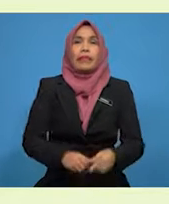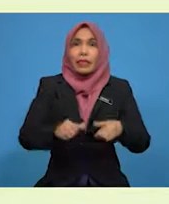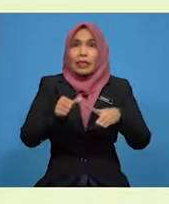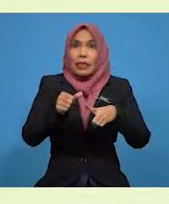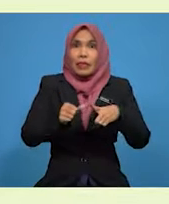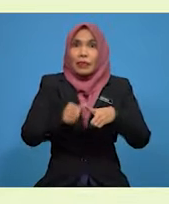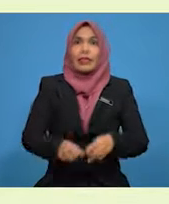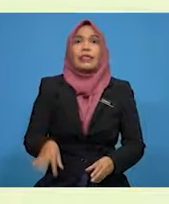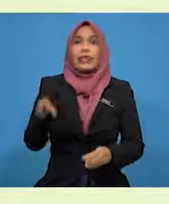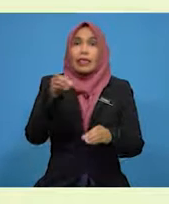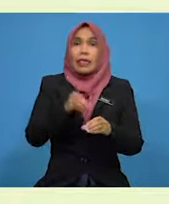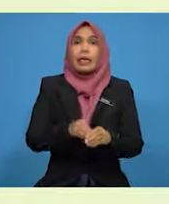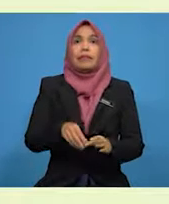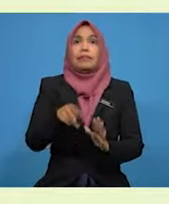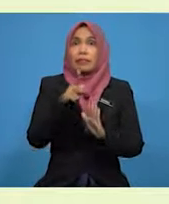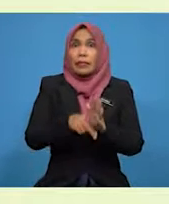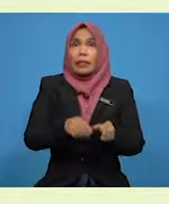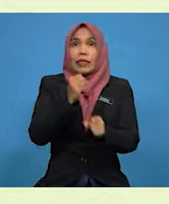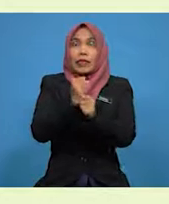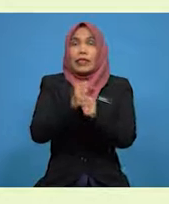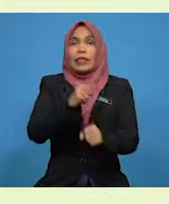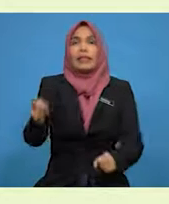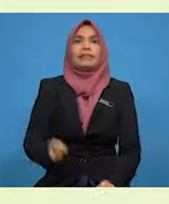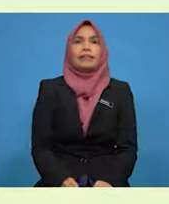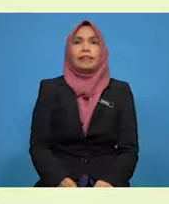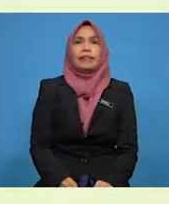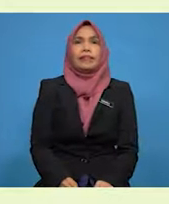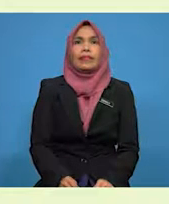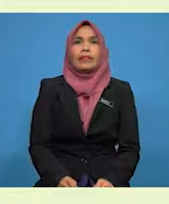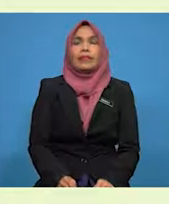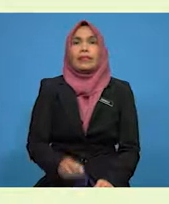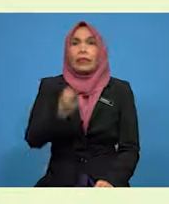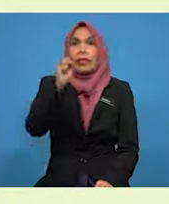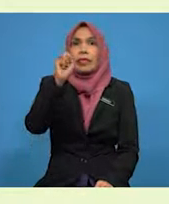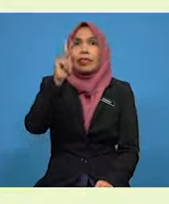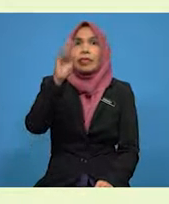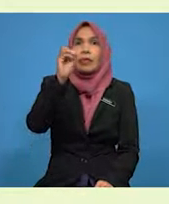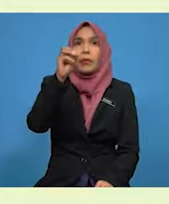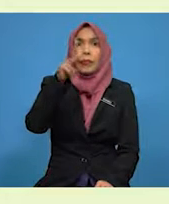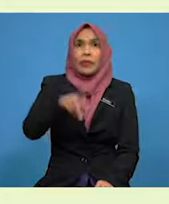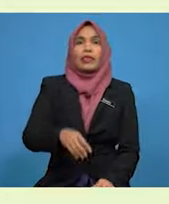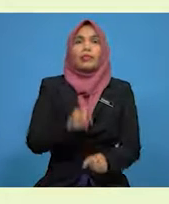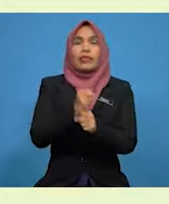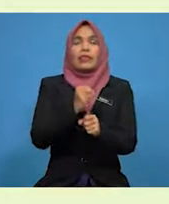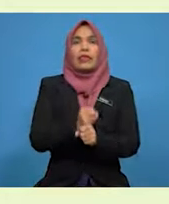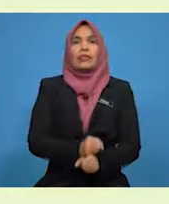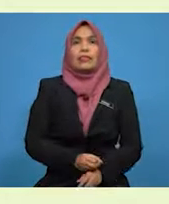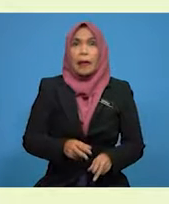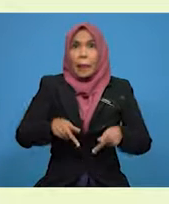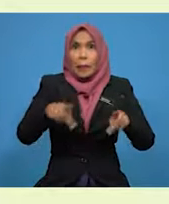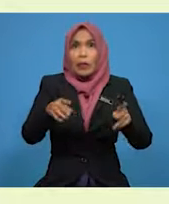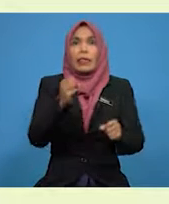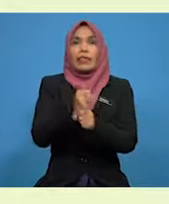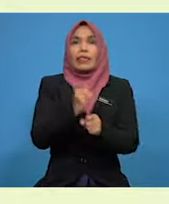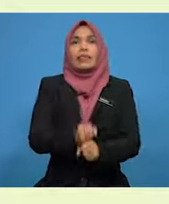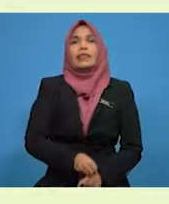disiplin dalam konteks pekerjaan, skop kerja, proses kerja, peraturan dan arahan tetap